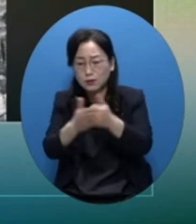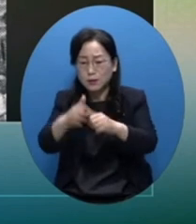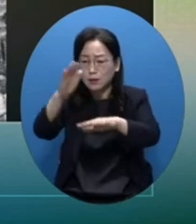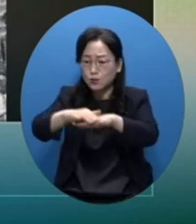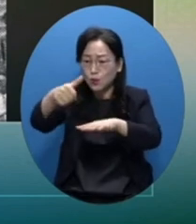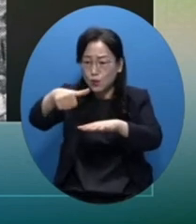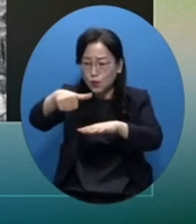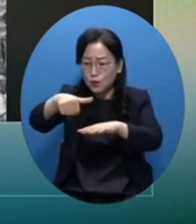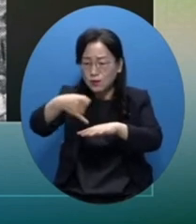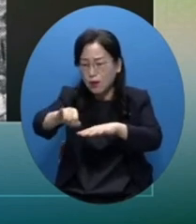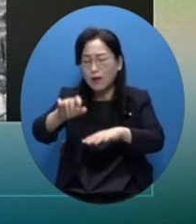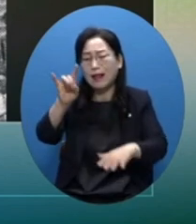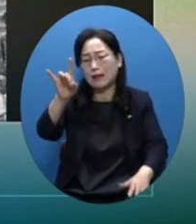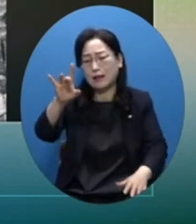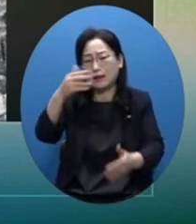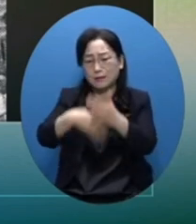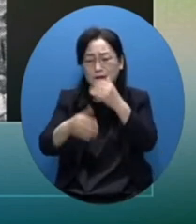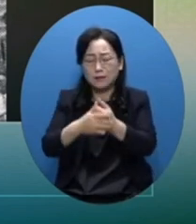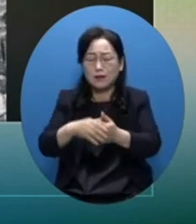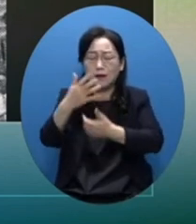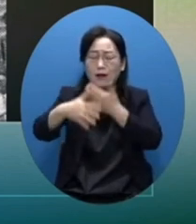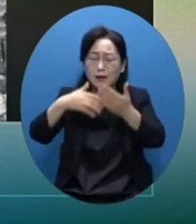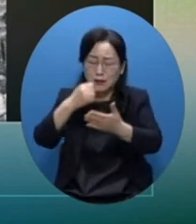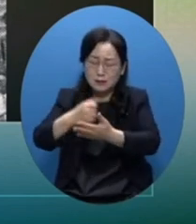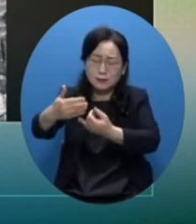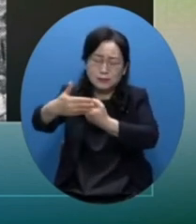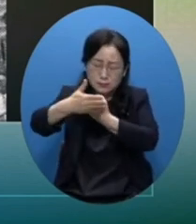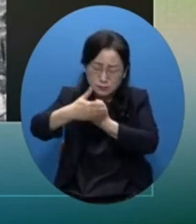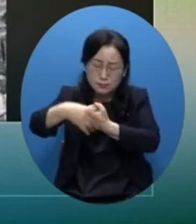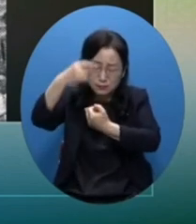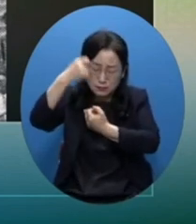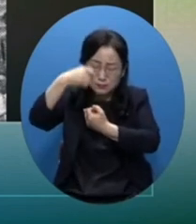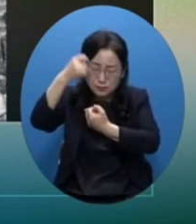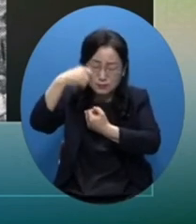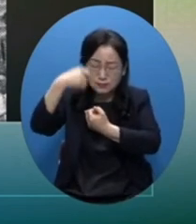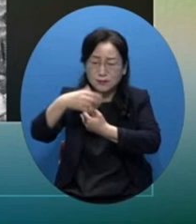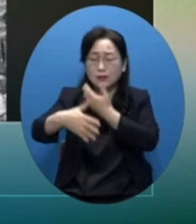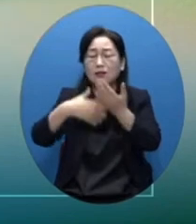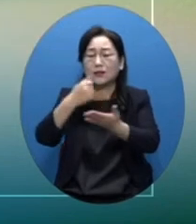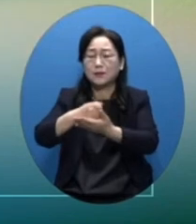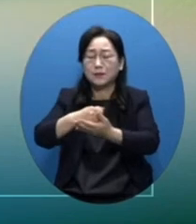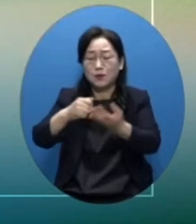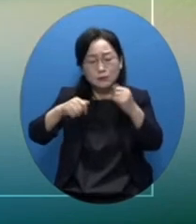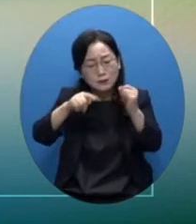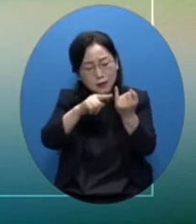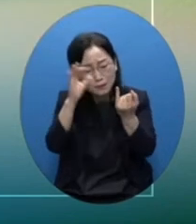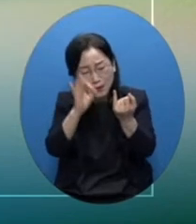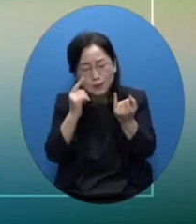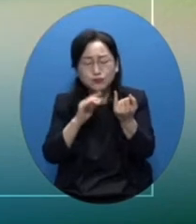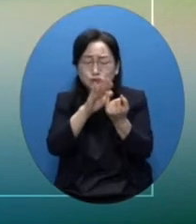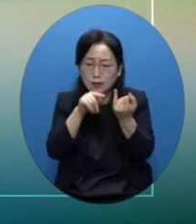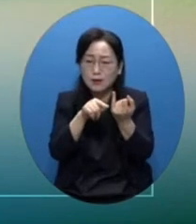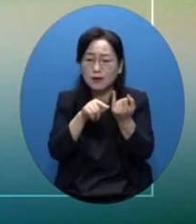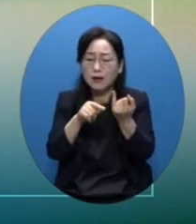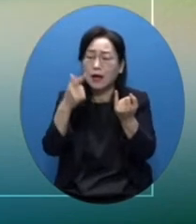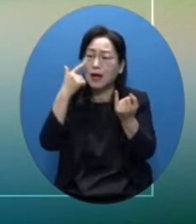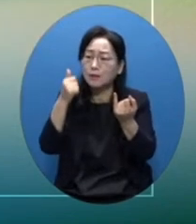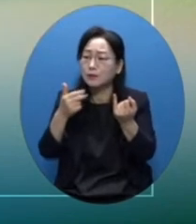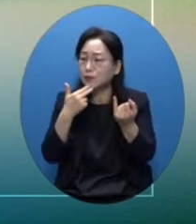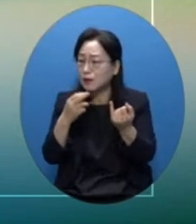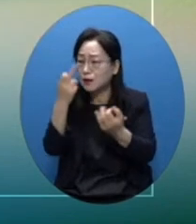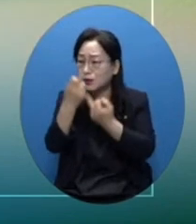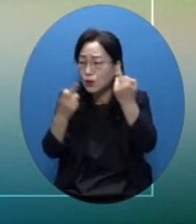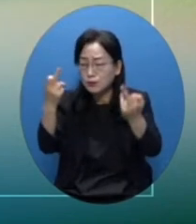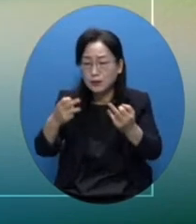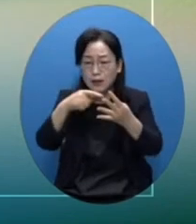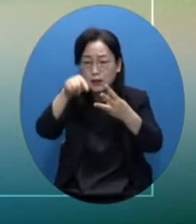않고 되기도 합니다 눈물의 기도가 매일 새벽 이어졌다고 합니다 하나님 우리 산에는 투싼 하나입니다 아버지도 형제도